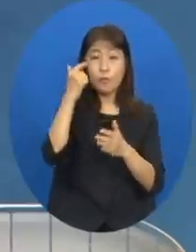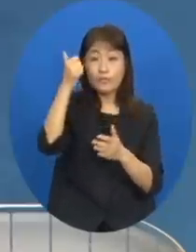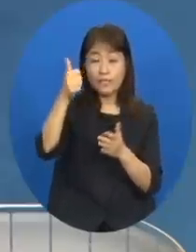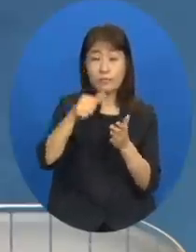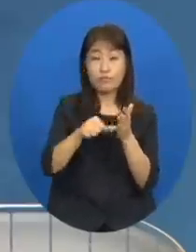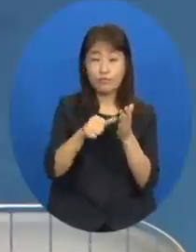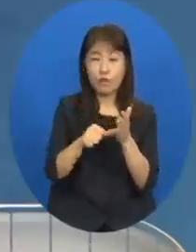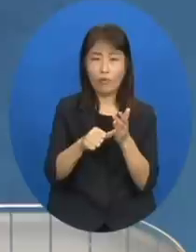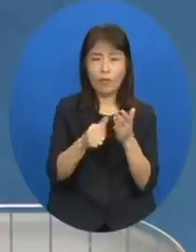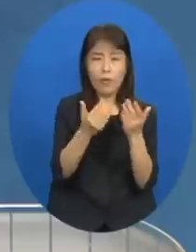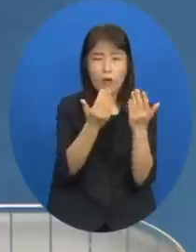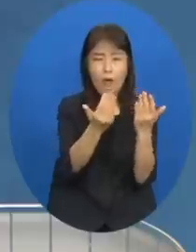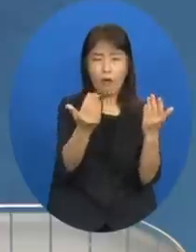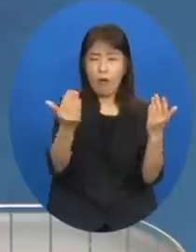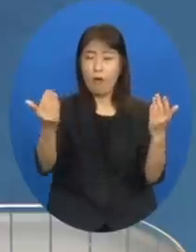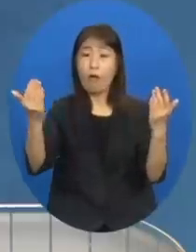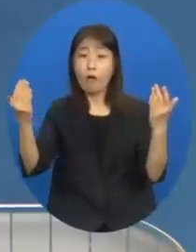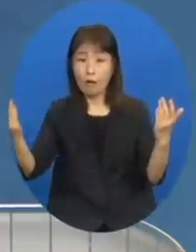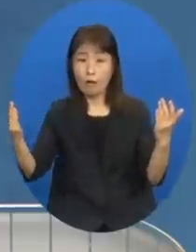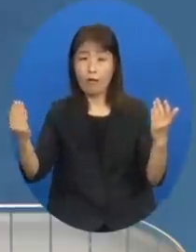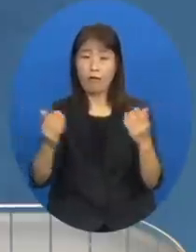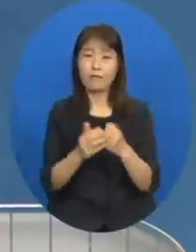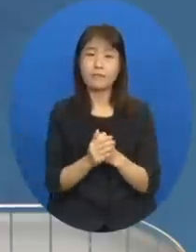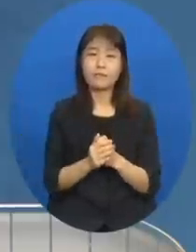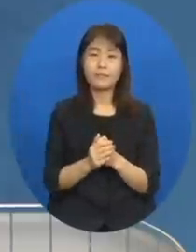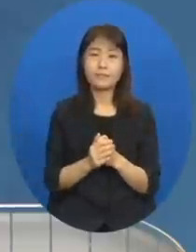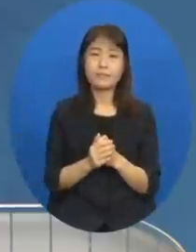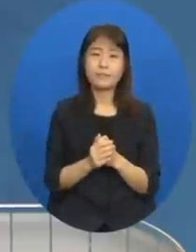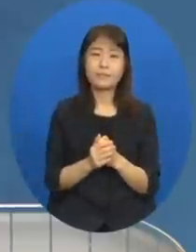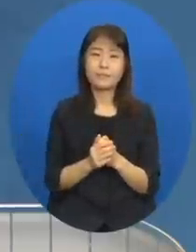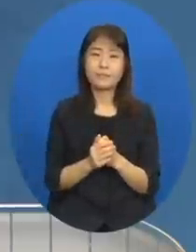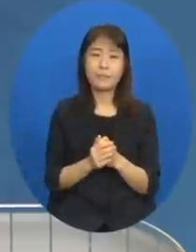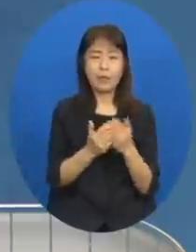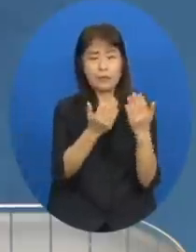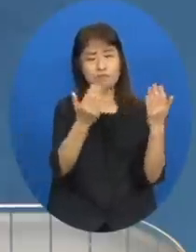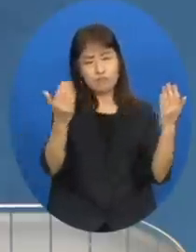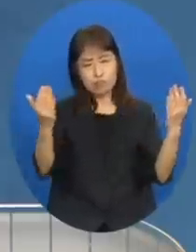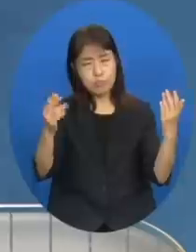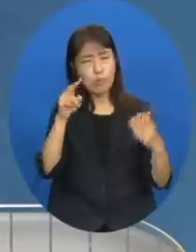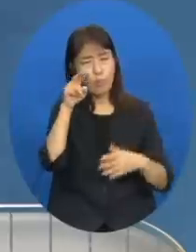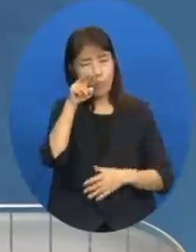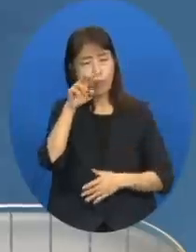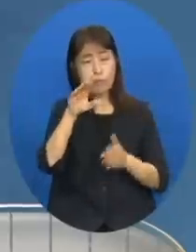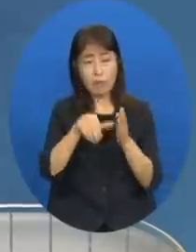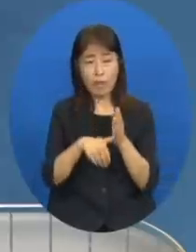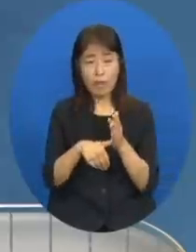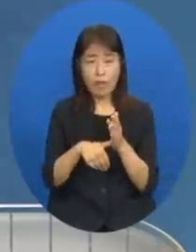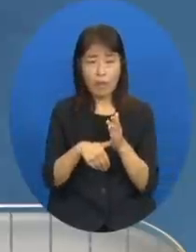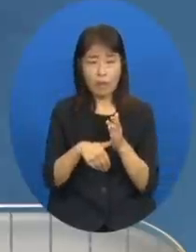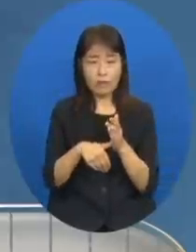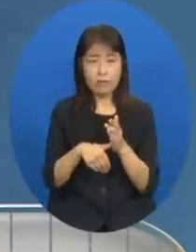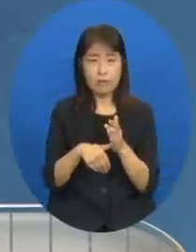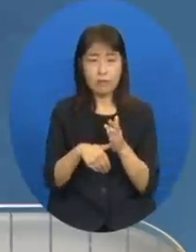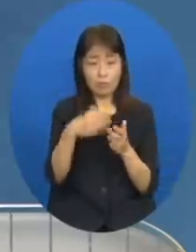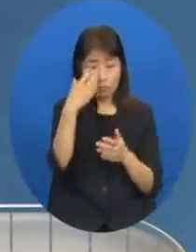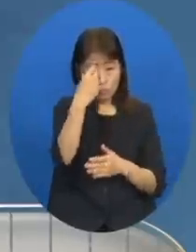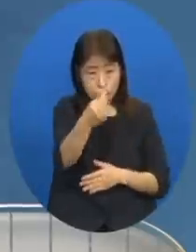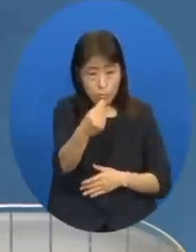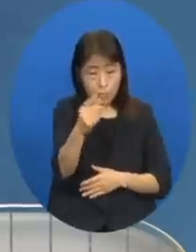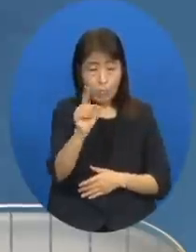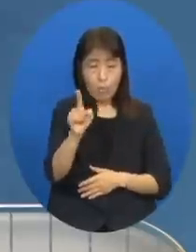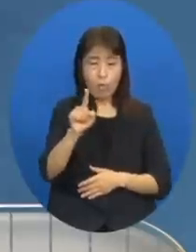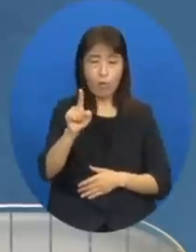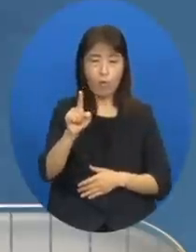유품들이 쭉 전시되어져 있습니다 근데 그 유품들을 쭉 보시다가 헌금 봉투 하나가 전시되어 있는 걸